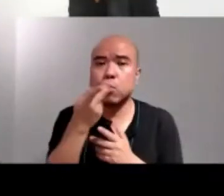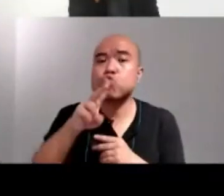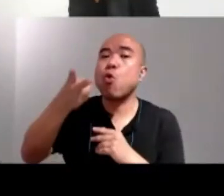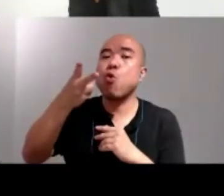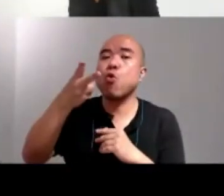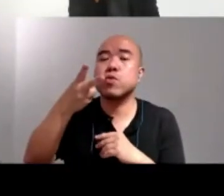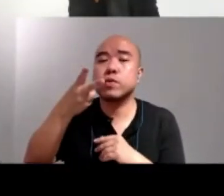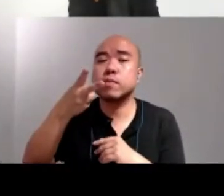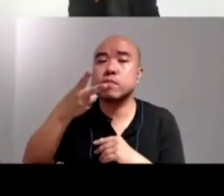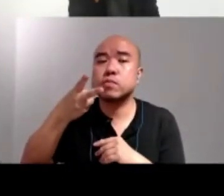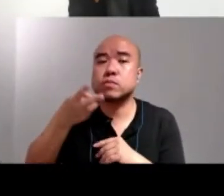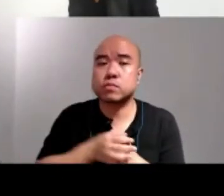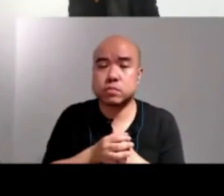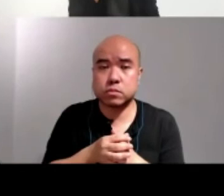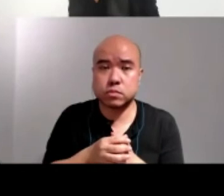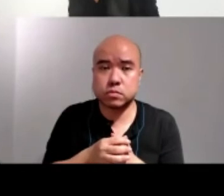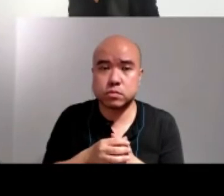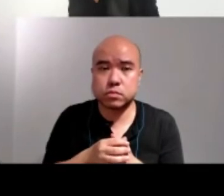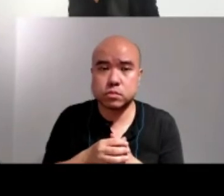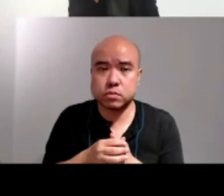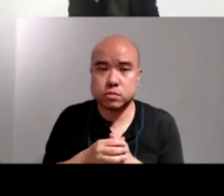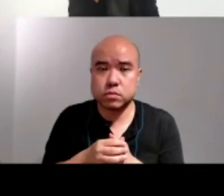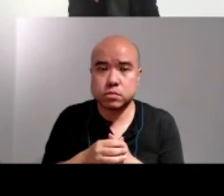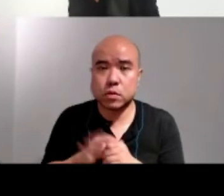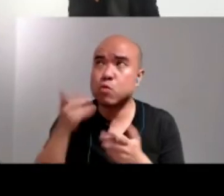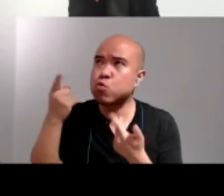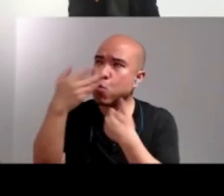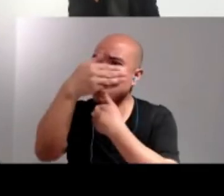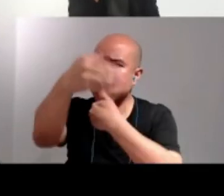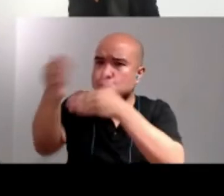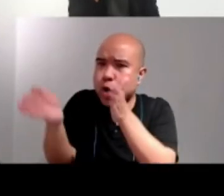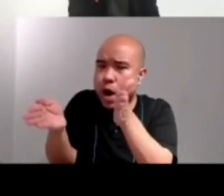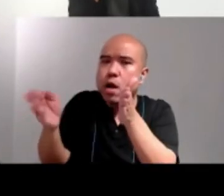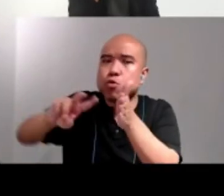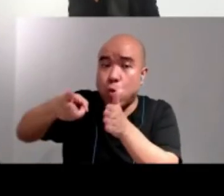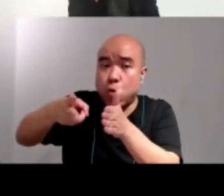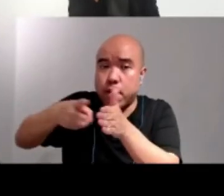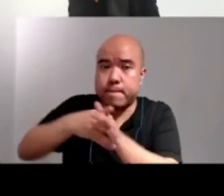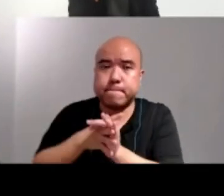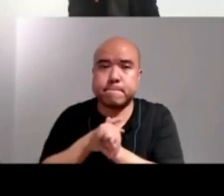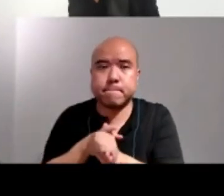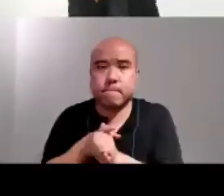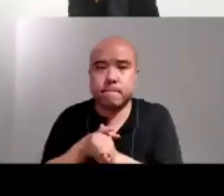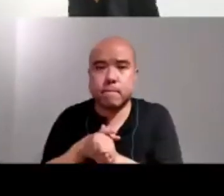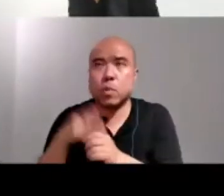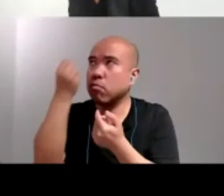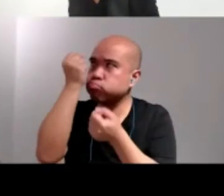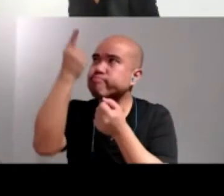置個屋企，改造做一個新嘅 spatial management 之後，係幫佢改變咗，能夠令佢焕然一